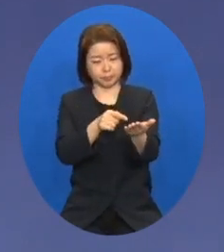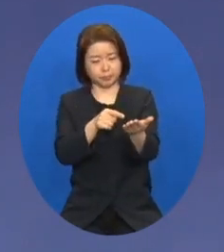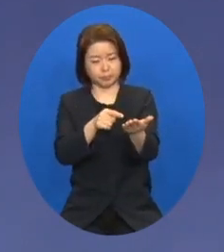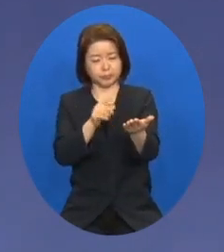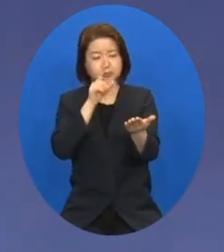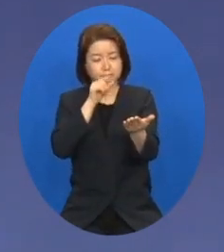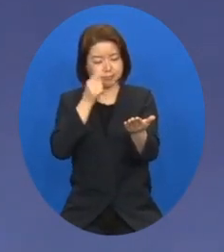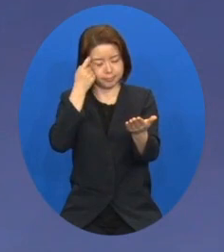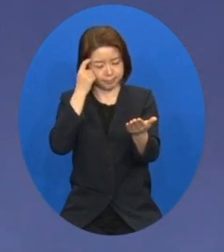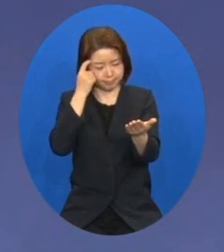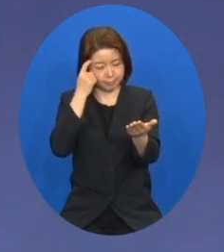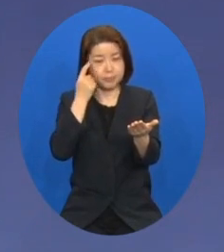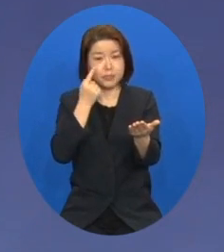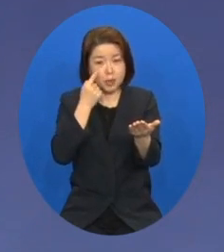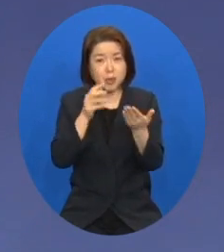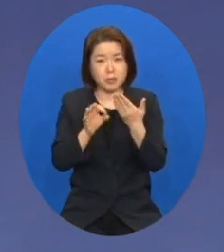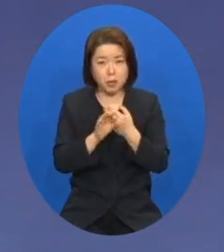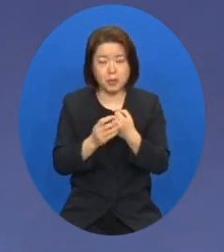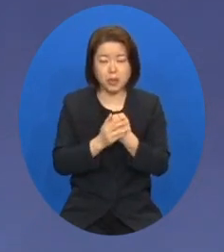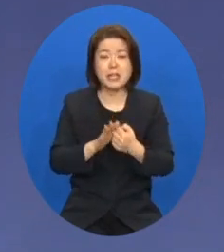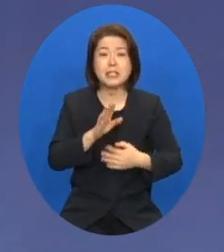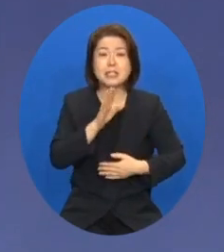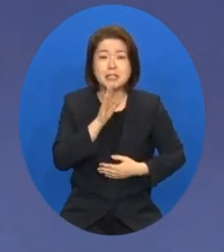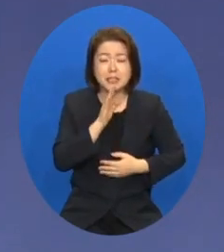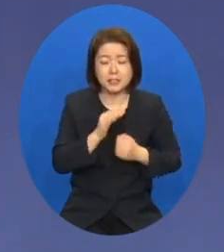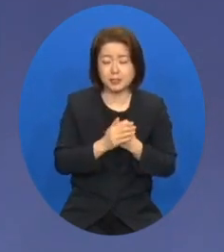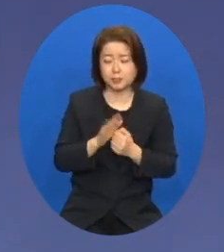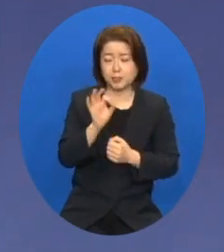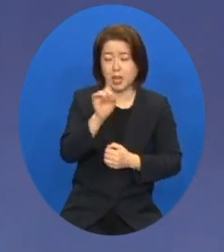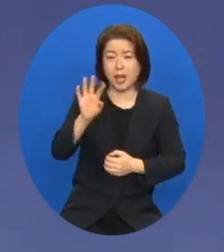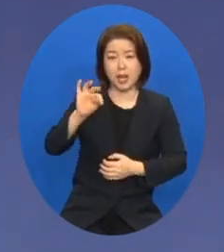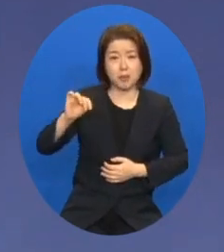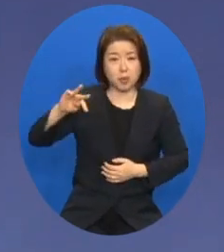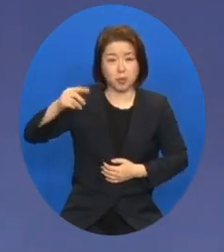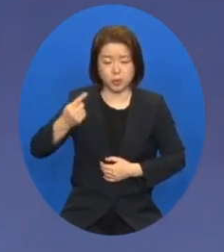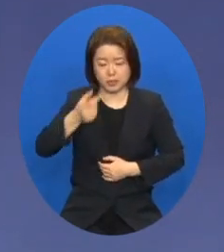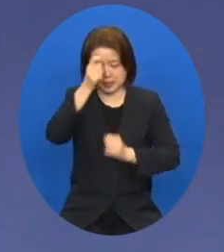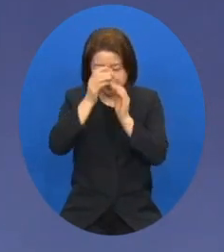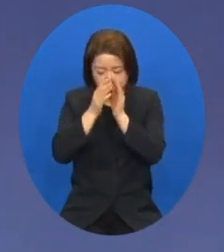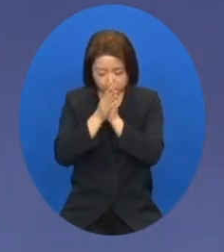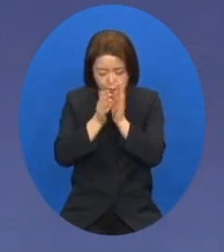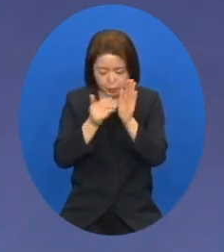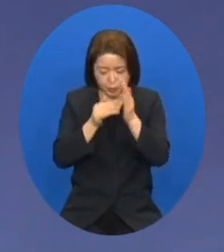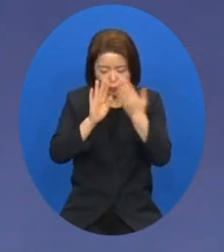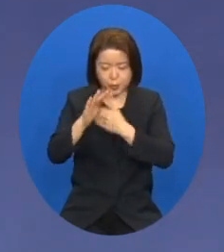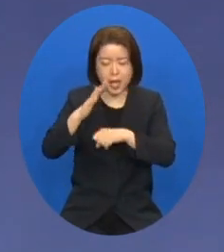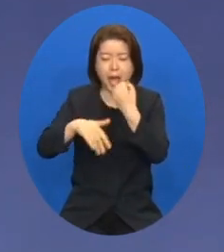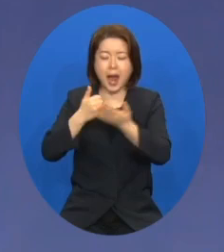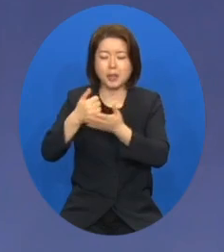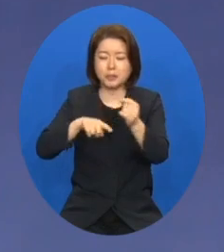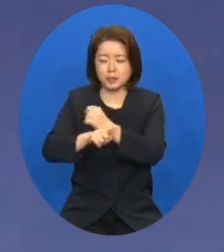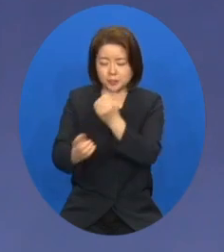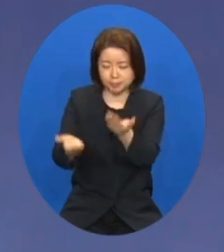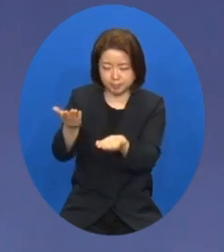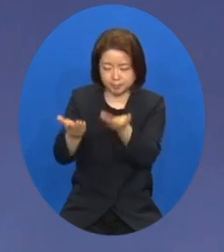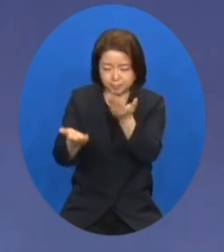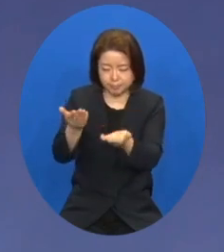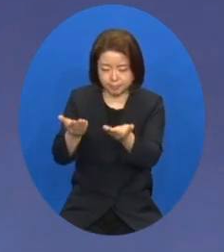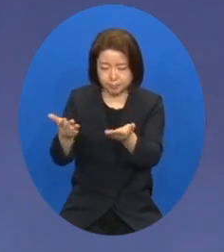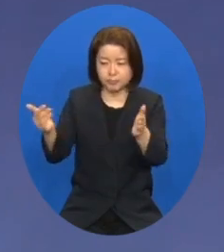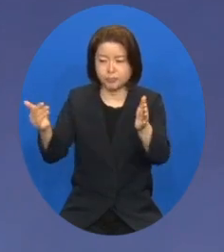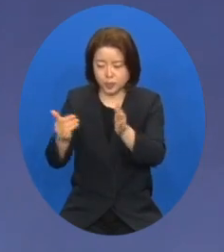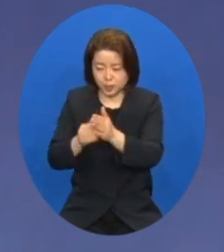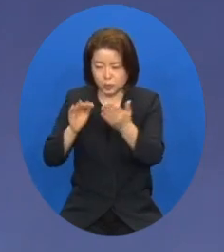보면 사실 아볼로는 기도하고 하나님의 뜻을 분별하여 그렇게 대답했다 고 그렇게